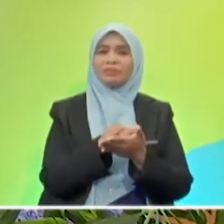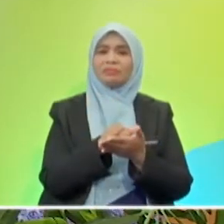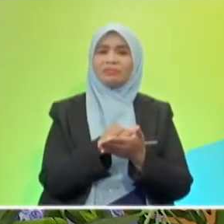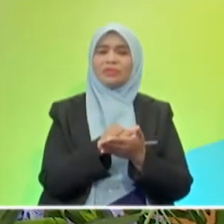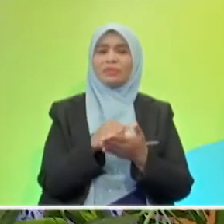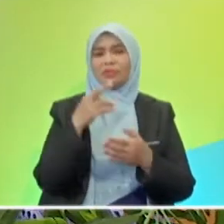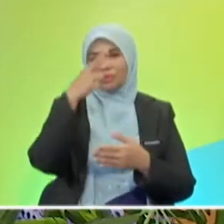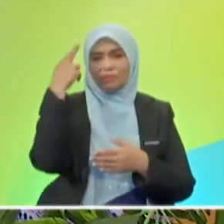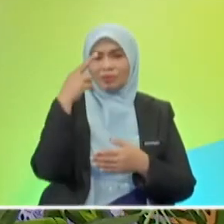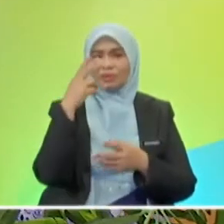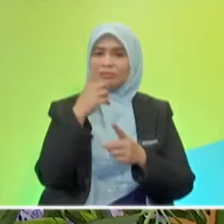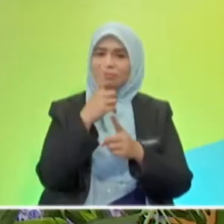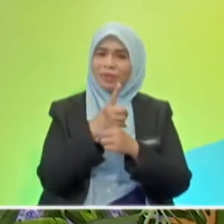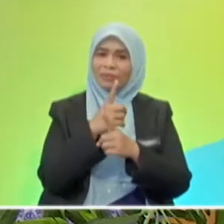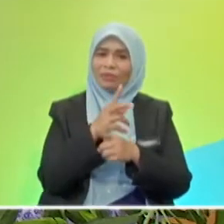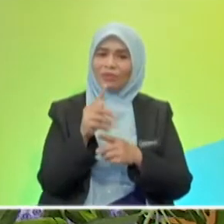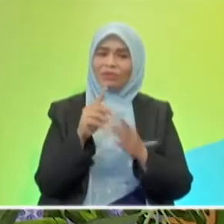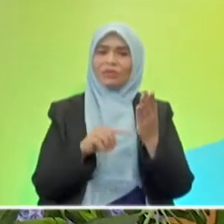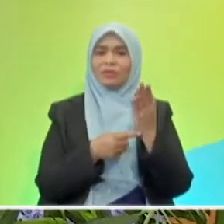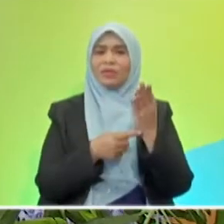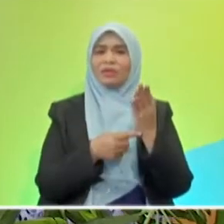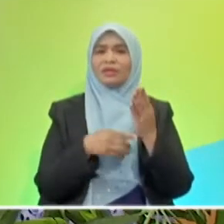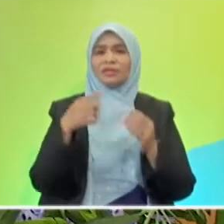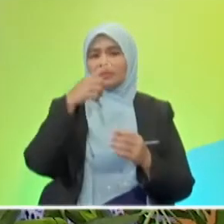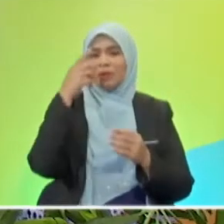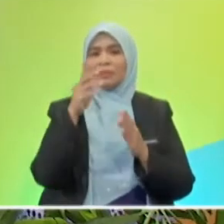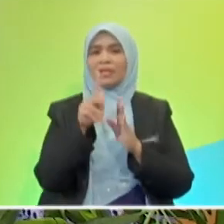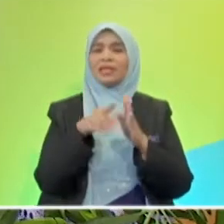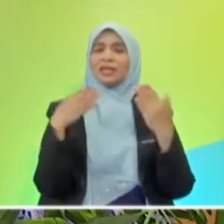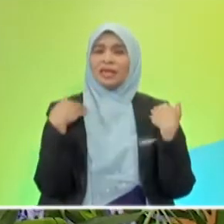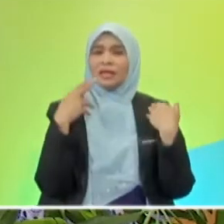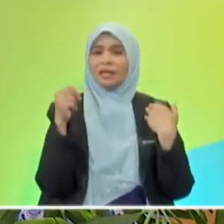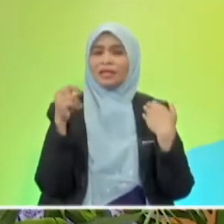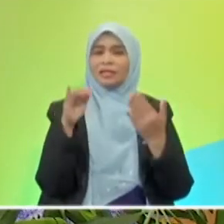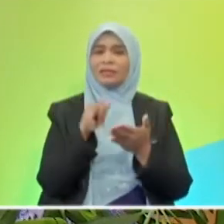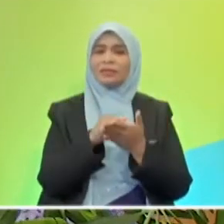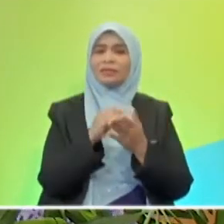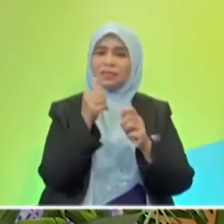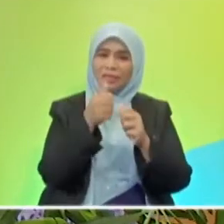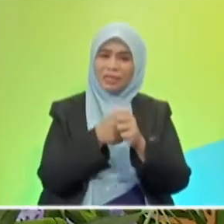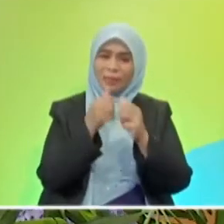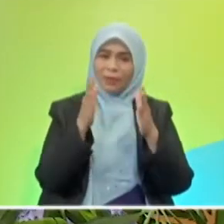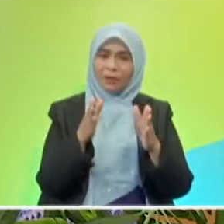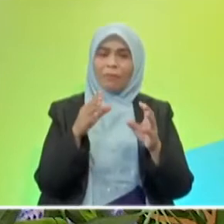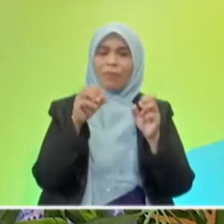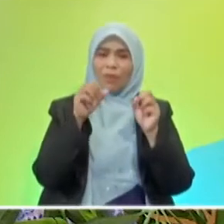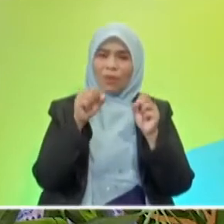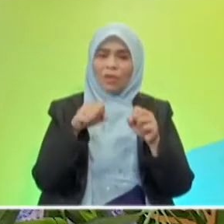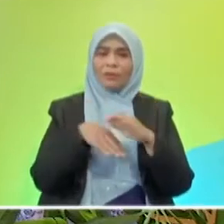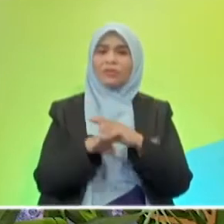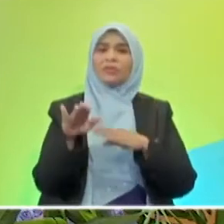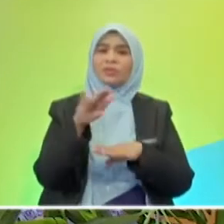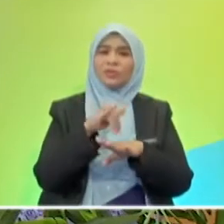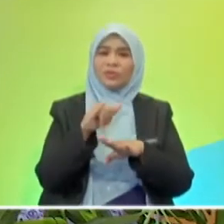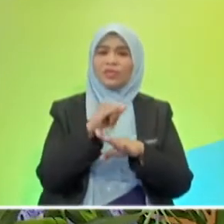betulkan smule nah bahwa sebenarnya keadaan itu menunjukkan bahwa setiap orang layak untuk ke syurga-mu tetapi